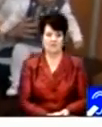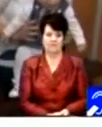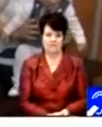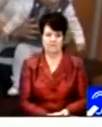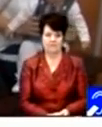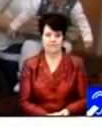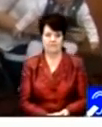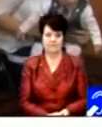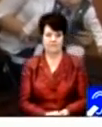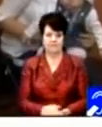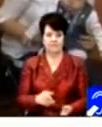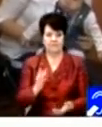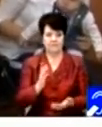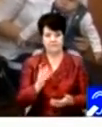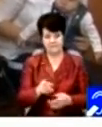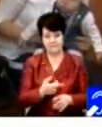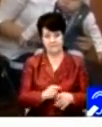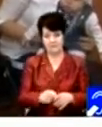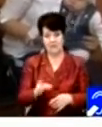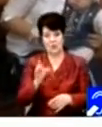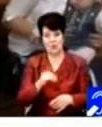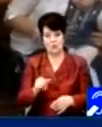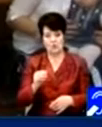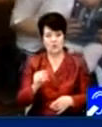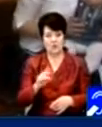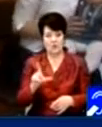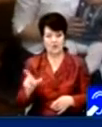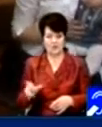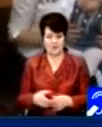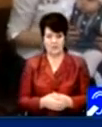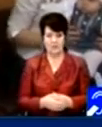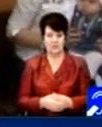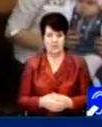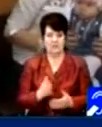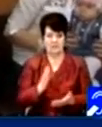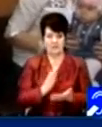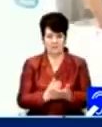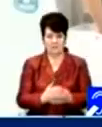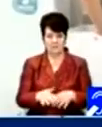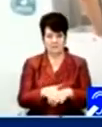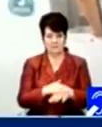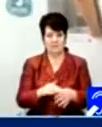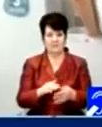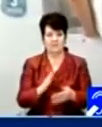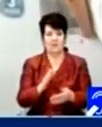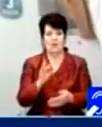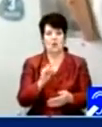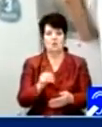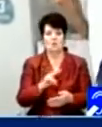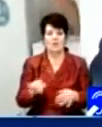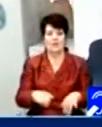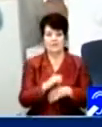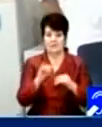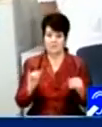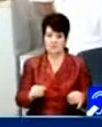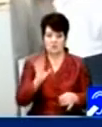Dumneavoastră știți că acum este epidemie de rujeolă și dumneavoastră să vaccinați copilașii. Vestea că rujeola se răspândește și în